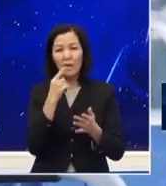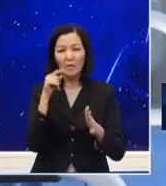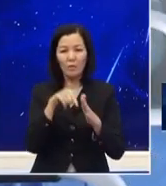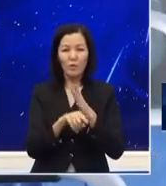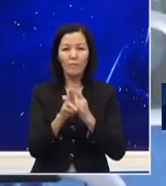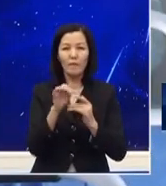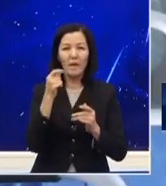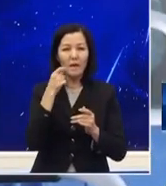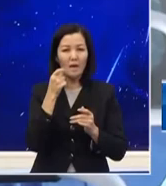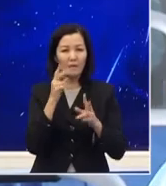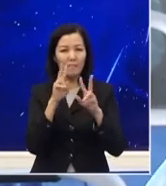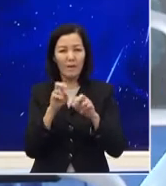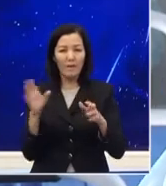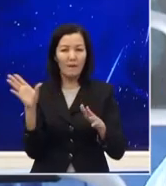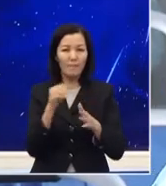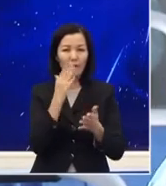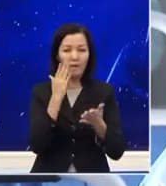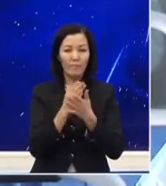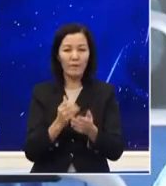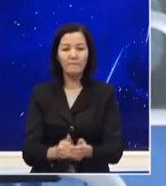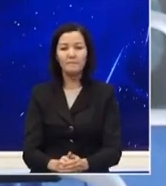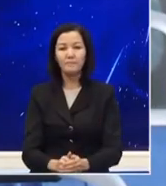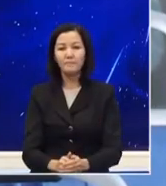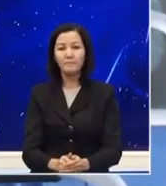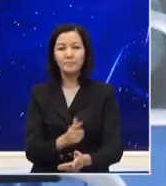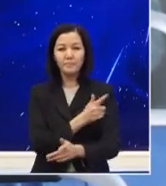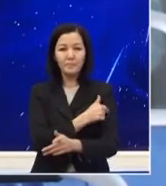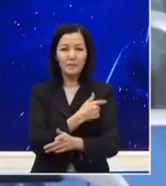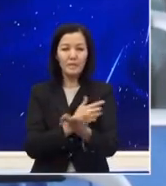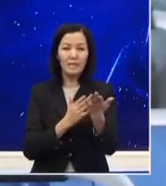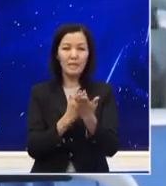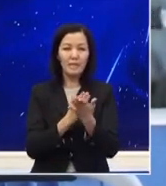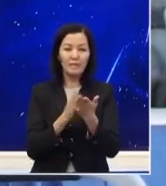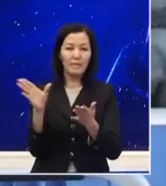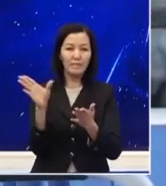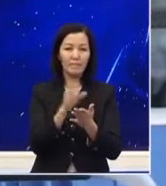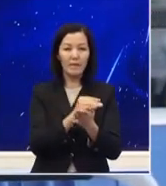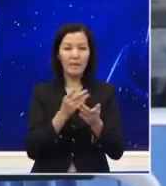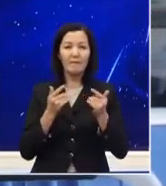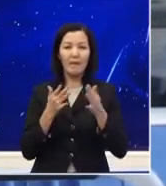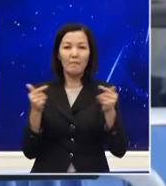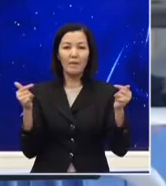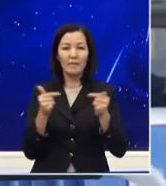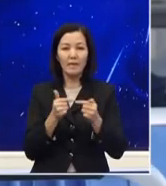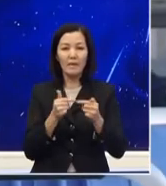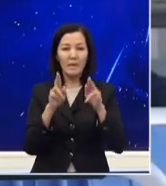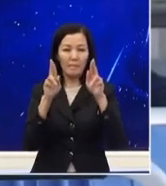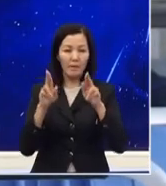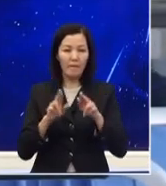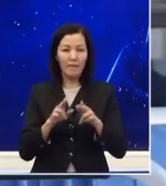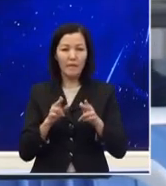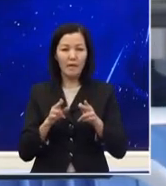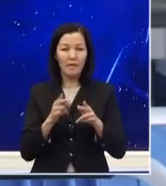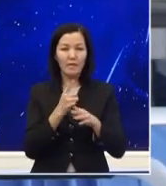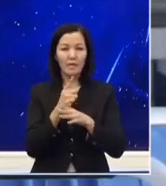мөлшері, соның бәрін анықтайтын аппараттардың барлығы бар. Медициналық қызметкерлердің барлығы талапқа сай, ережеге сай,